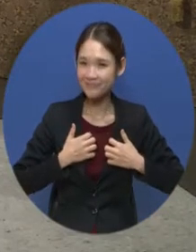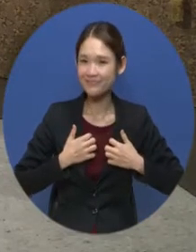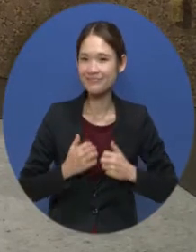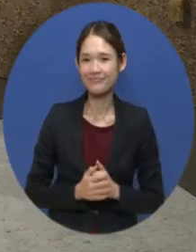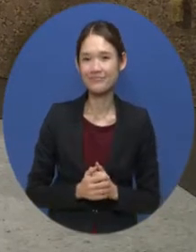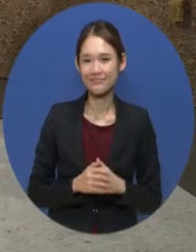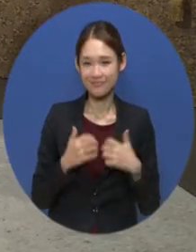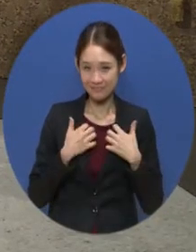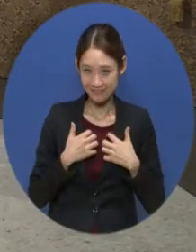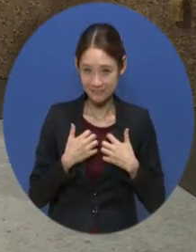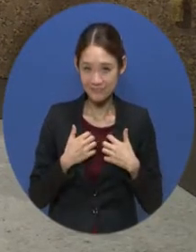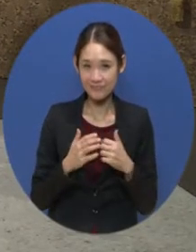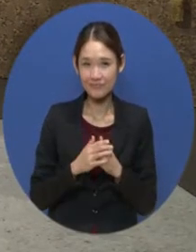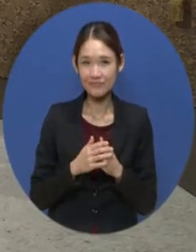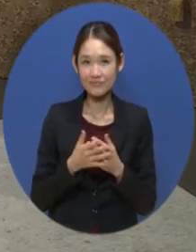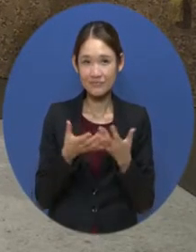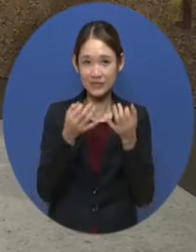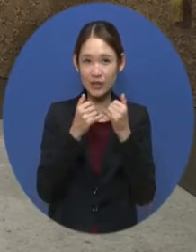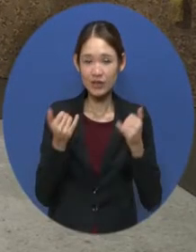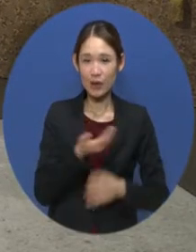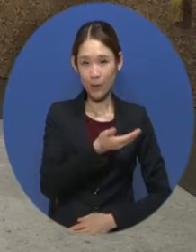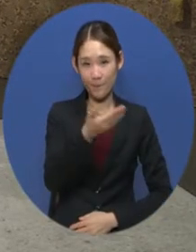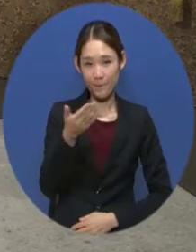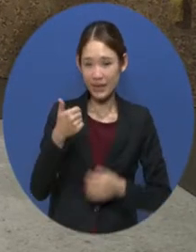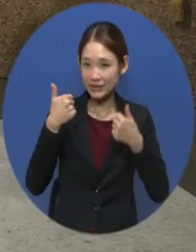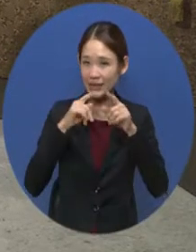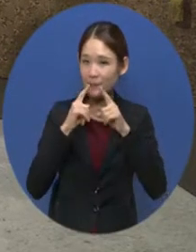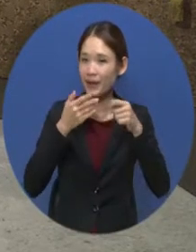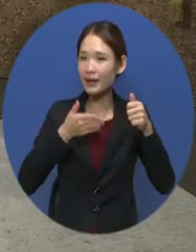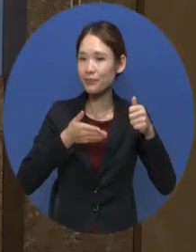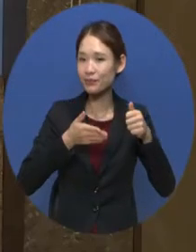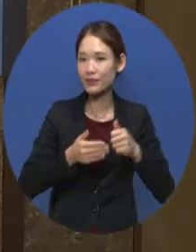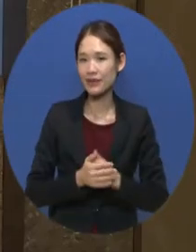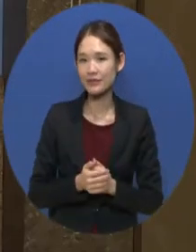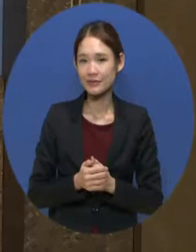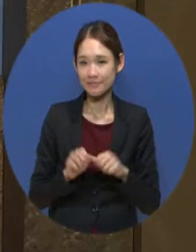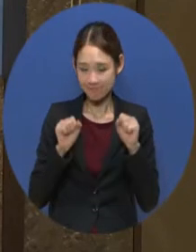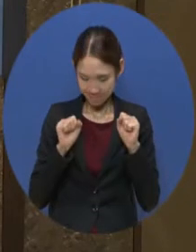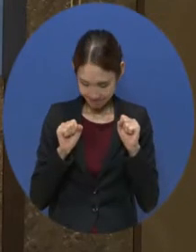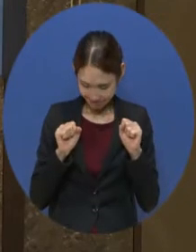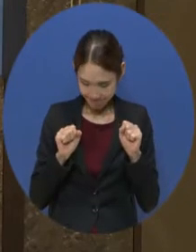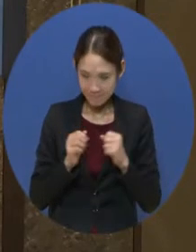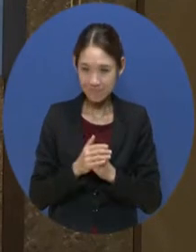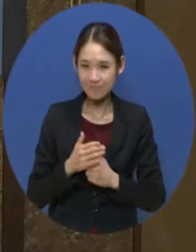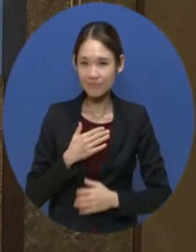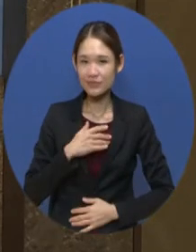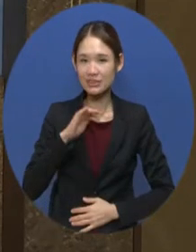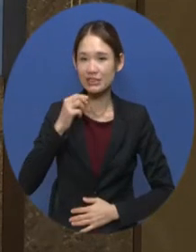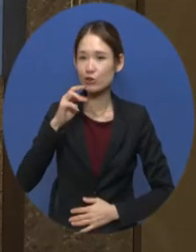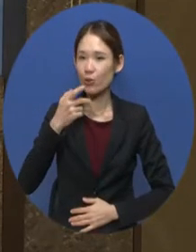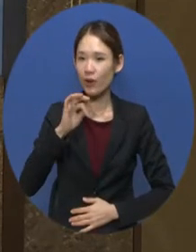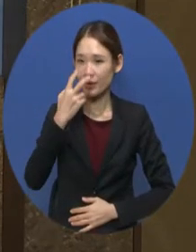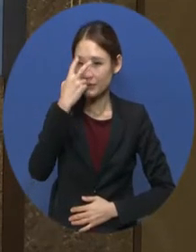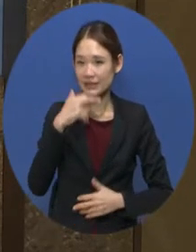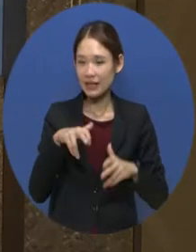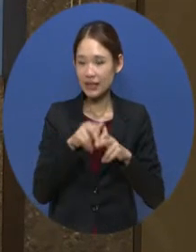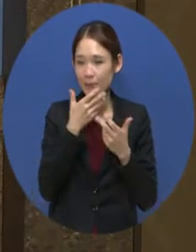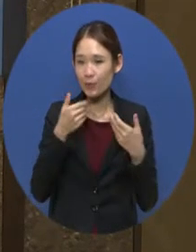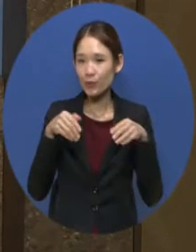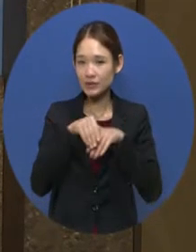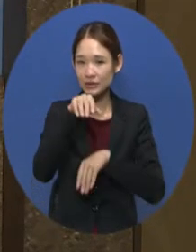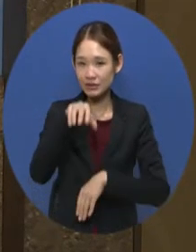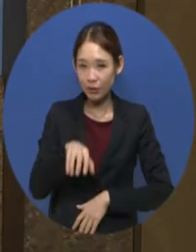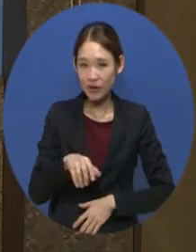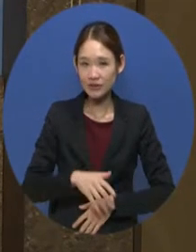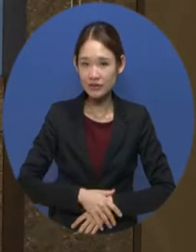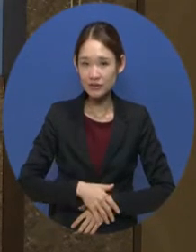네, 반갑습니다. 먼저 시청자분들께 인사 한 말씀 해주시죠. 네, 안녕하십니까. 저는 실로암 시각장애인 복지관에서